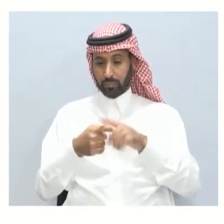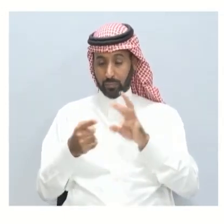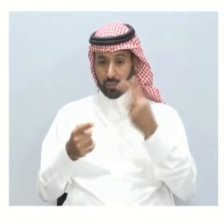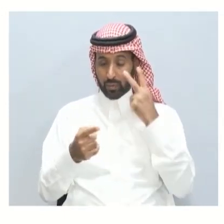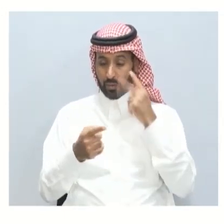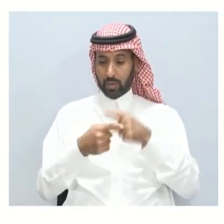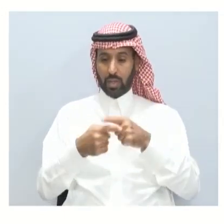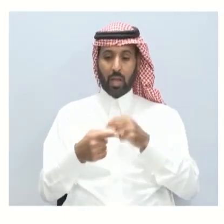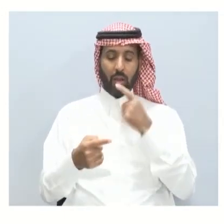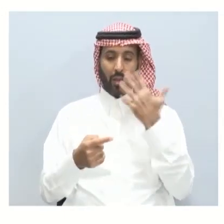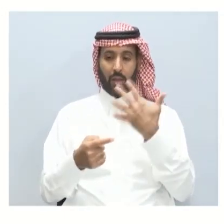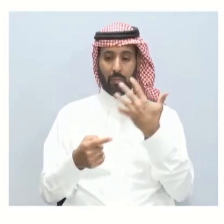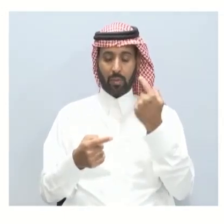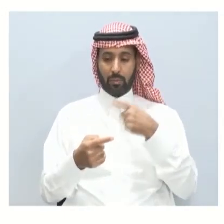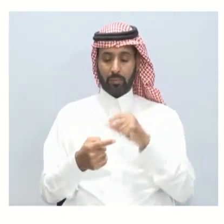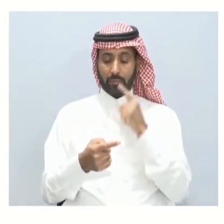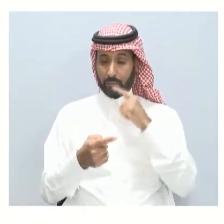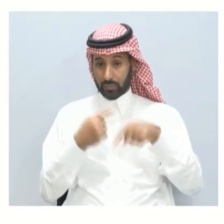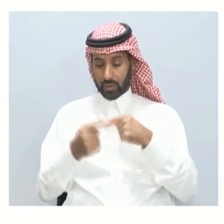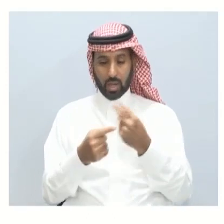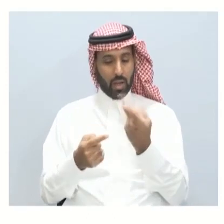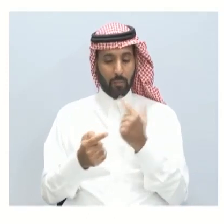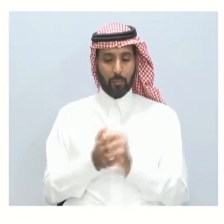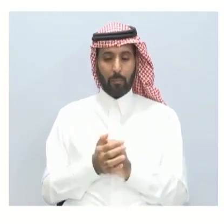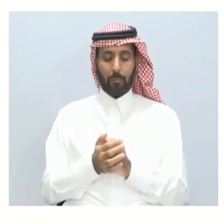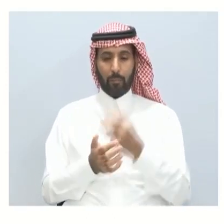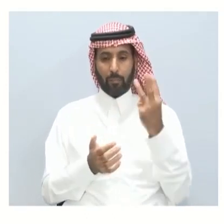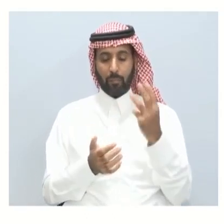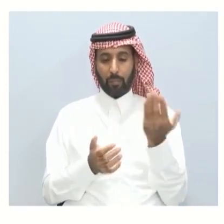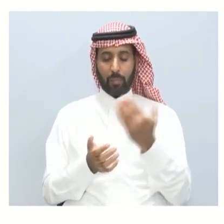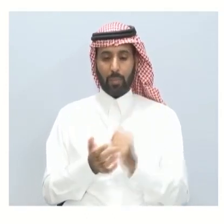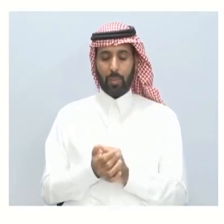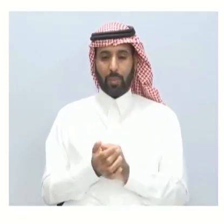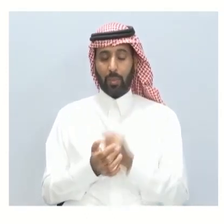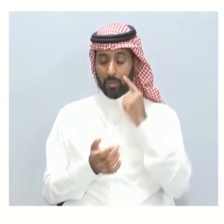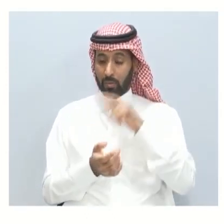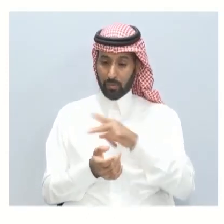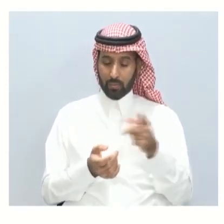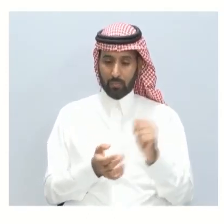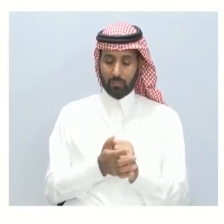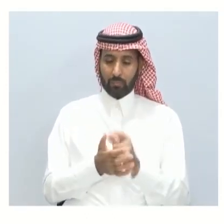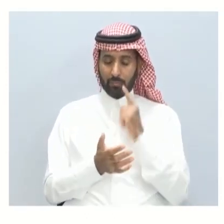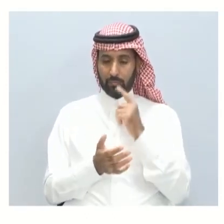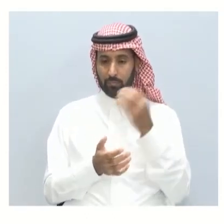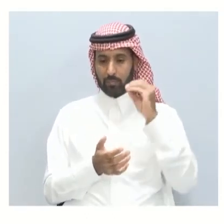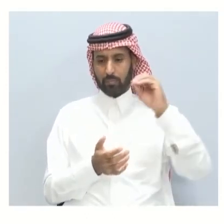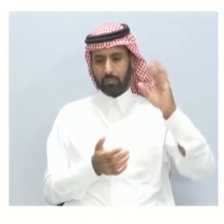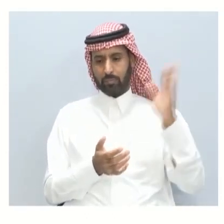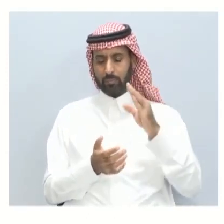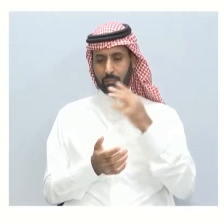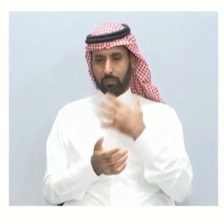خامسه والخامسه عشره ولكن رقم الدوره هو الثالثه اذا سيختلف عن الاكسجين